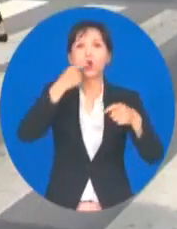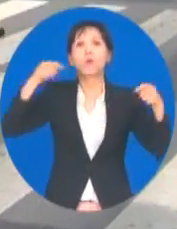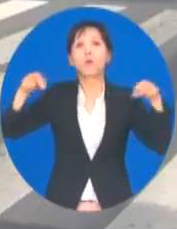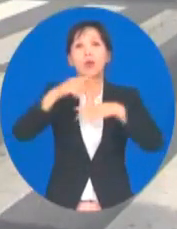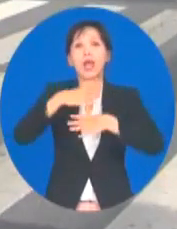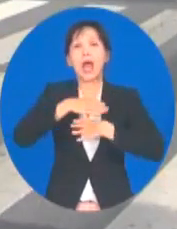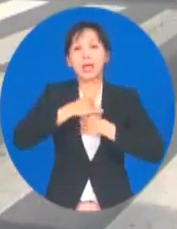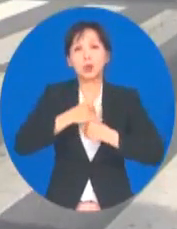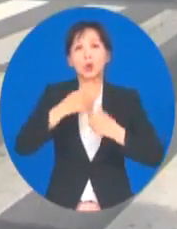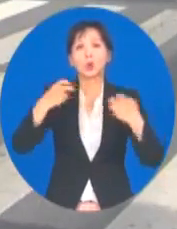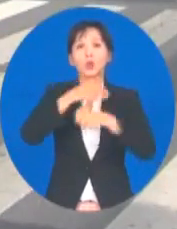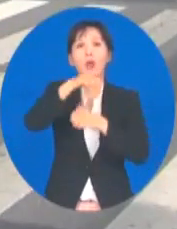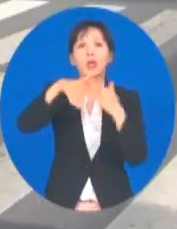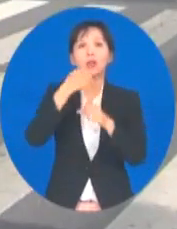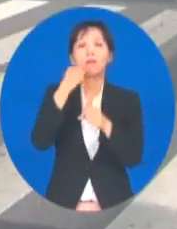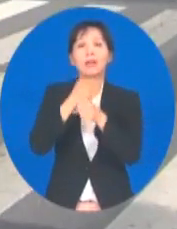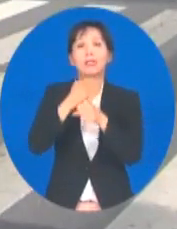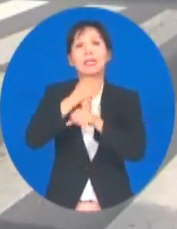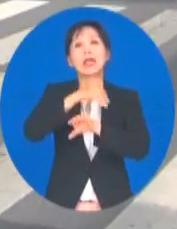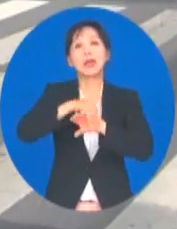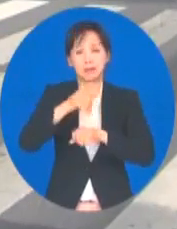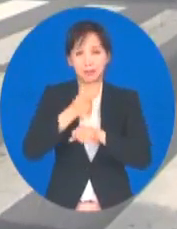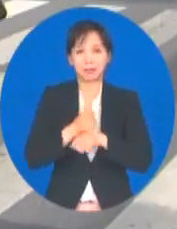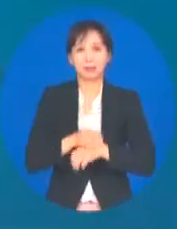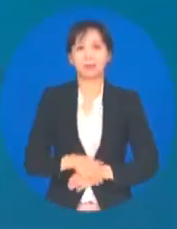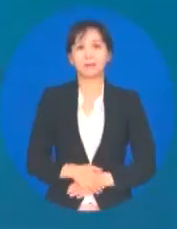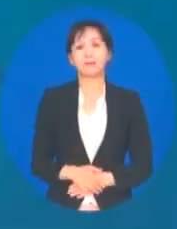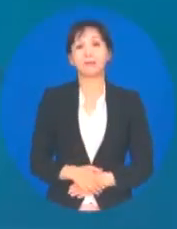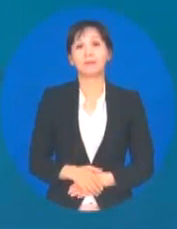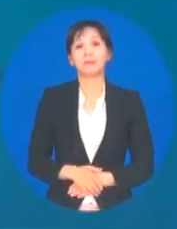보행자의 안전한 교통환경을 조성할 계획입니다.